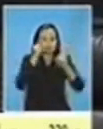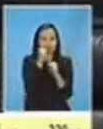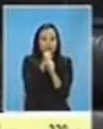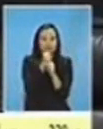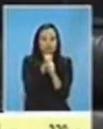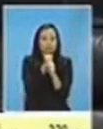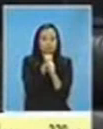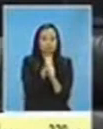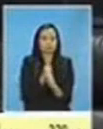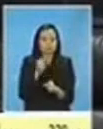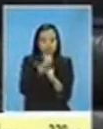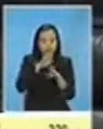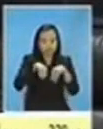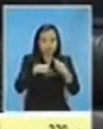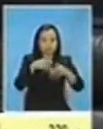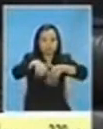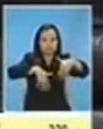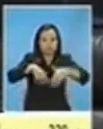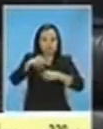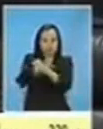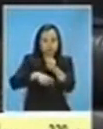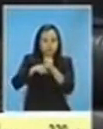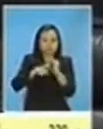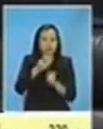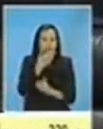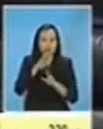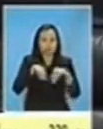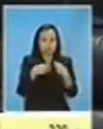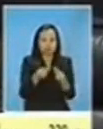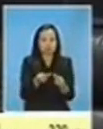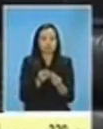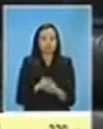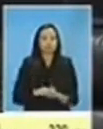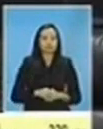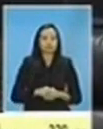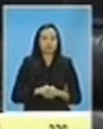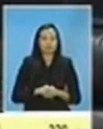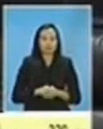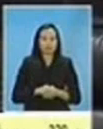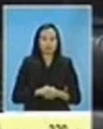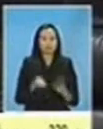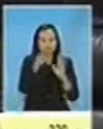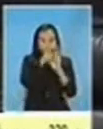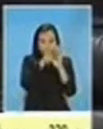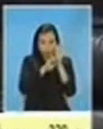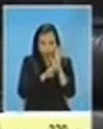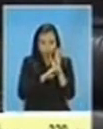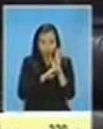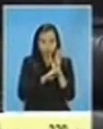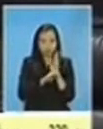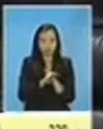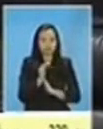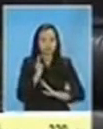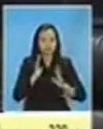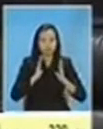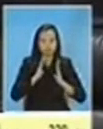การเรียกร้องให้ไปร่วมกันเดินเผชิญสืบไปตรวจสต็อกข้าวร่วมกัน แต่ก็ถูกปฏิเสธคือเสน